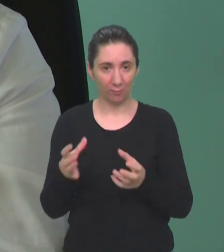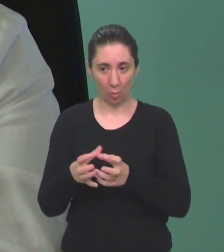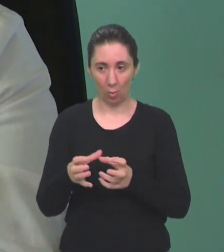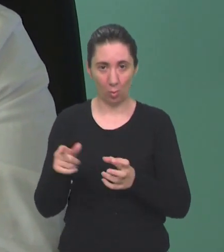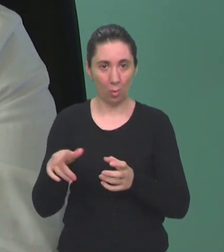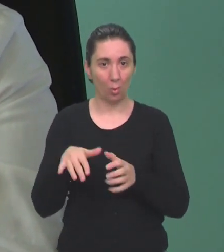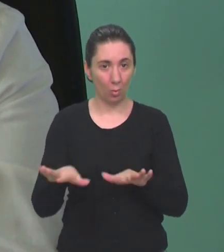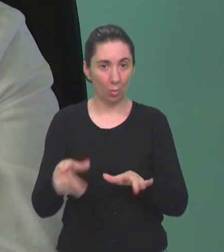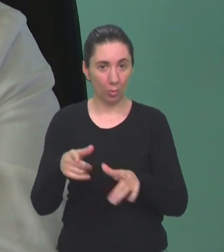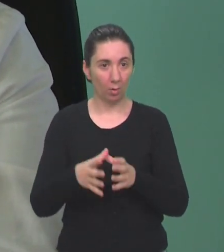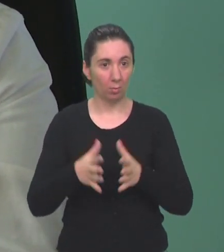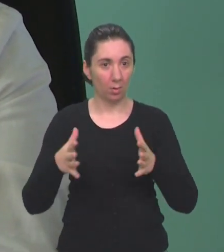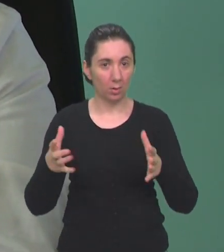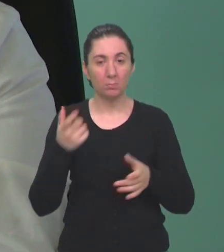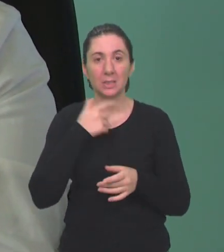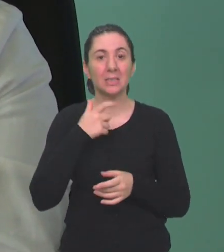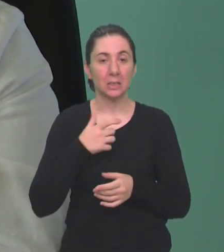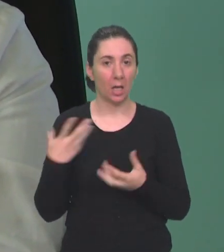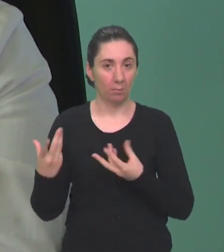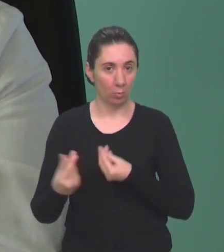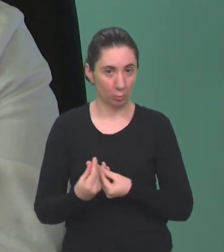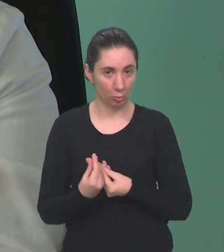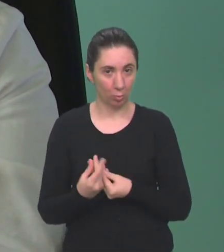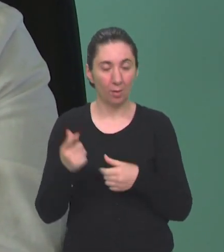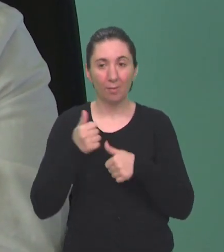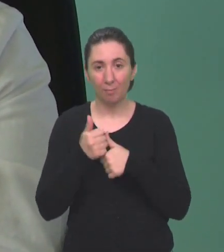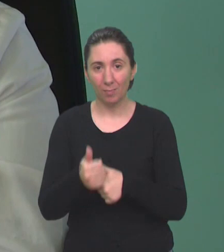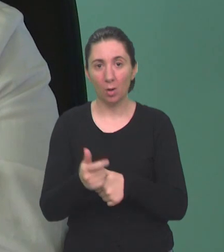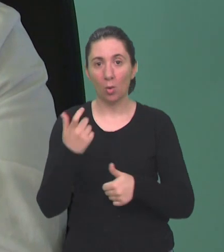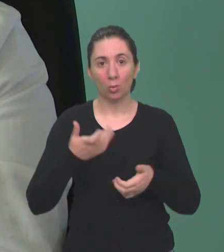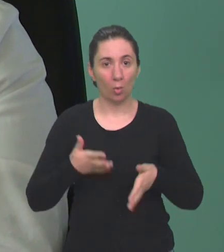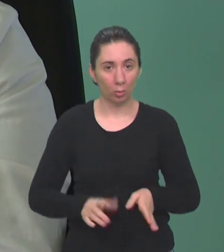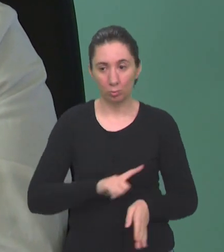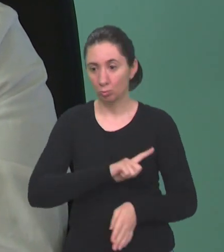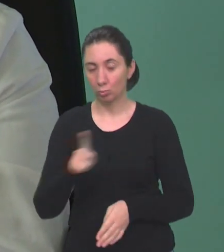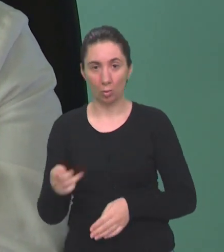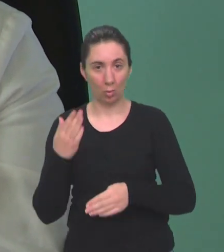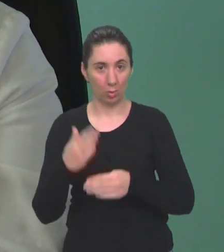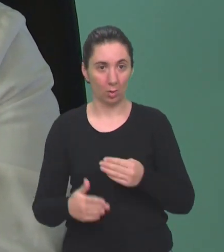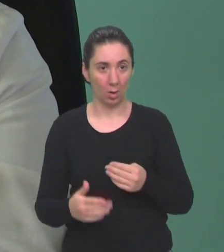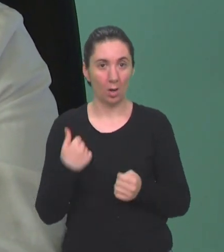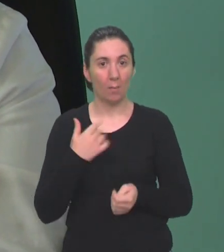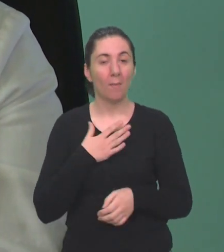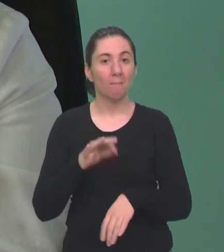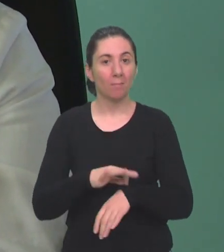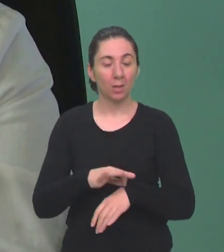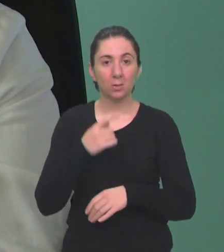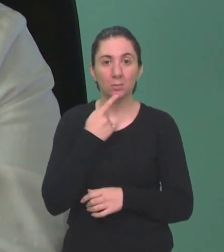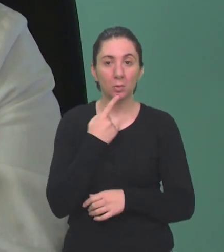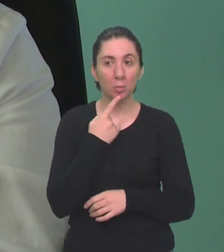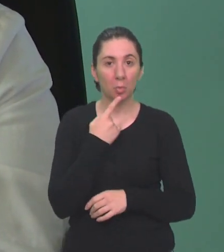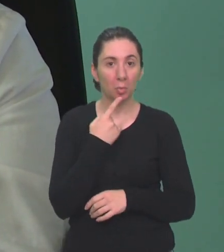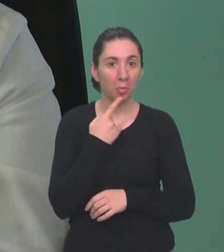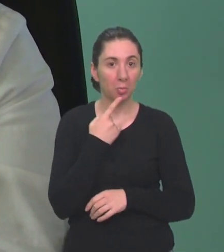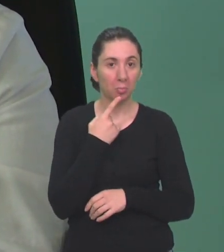s kojom rastete, starite. Znači pratite ih praktički od rođenja do kraja. Evo, ja imam pacijente kojim